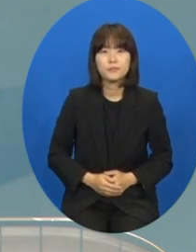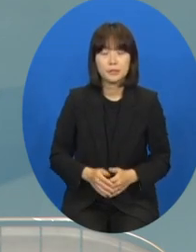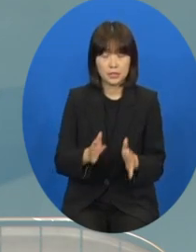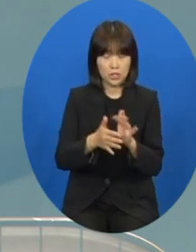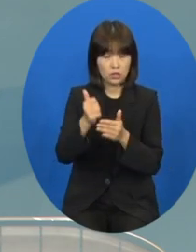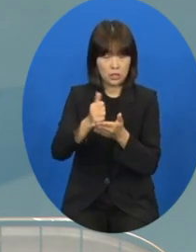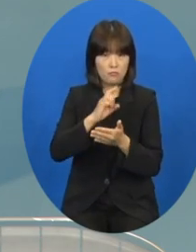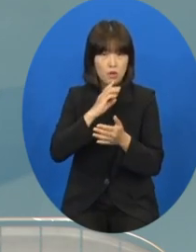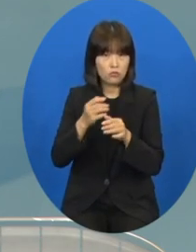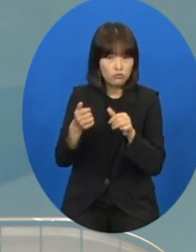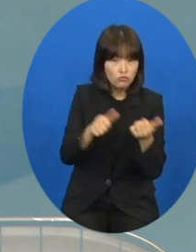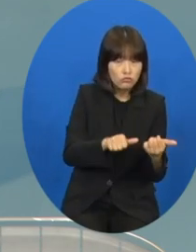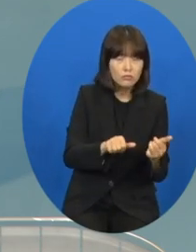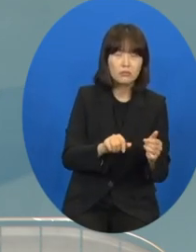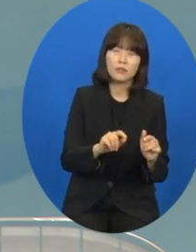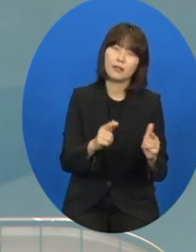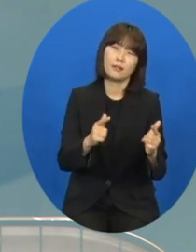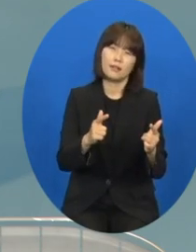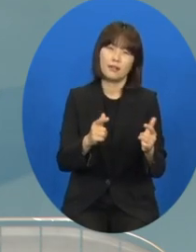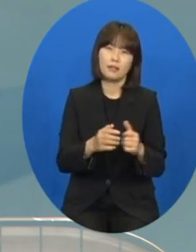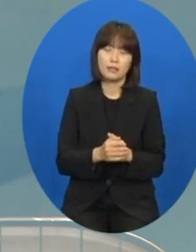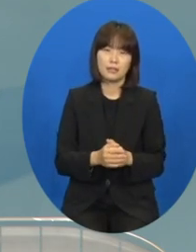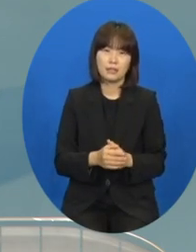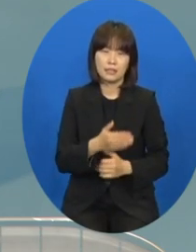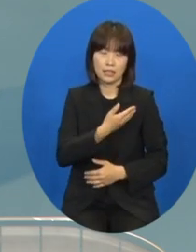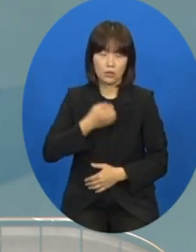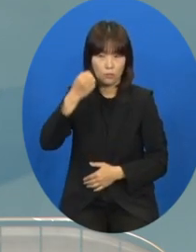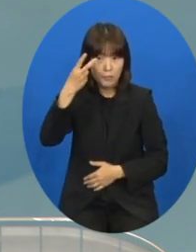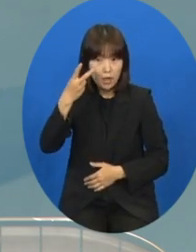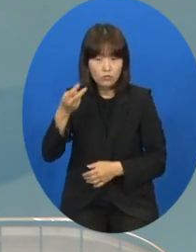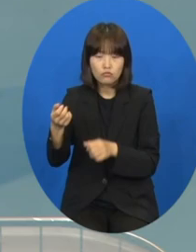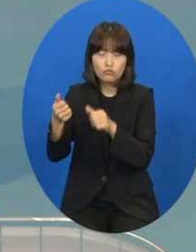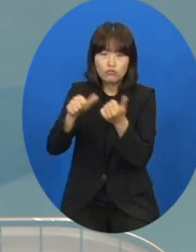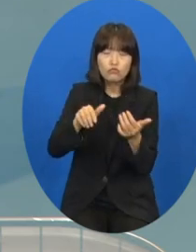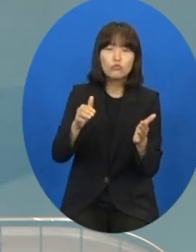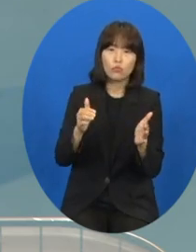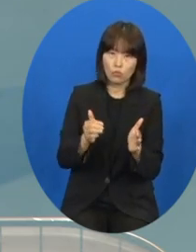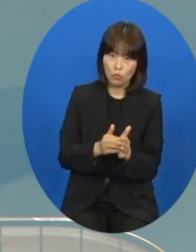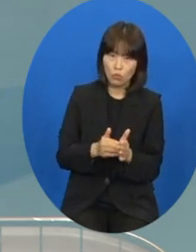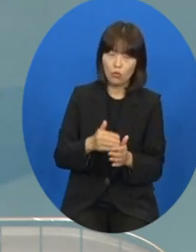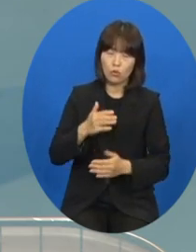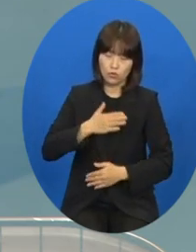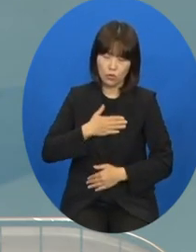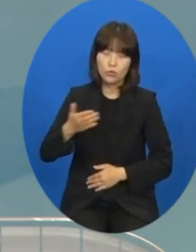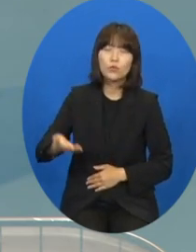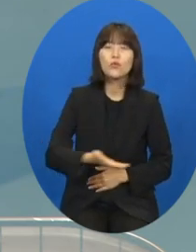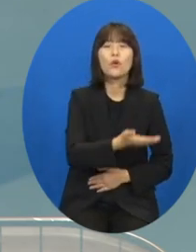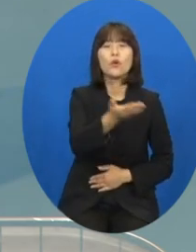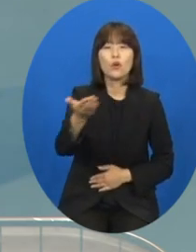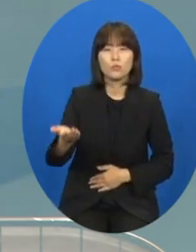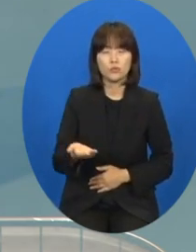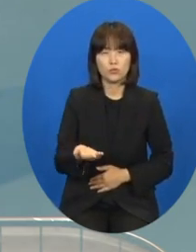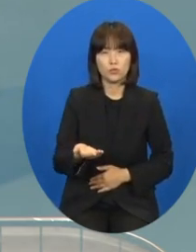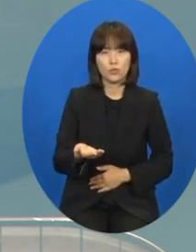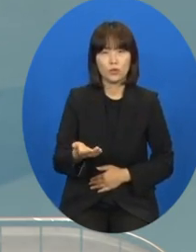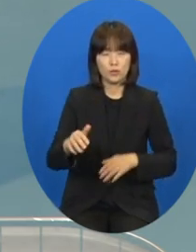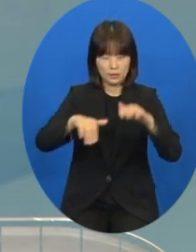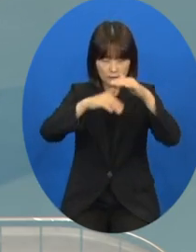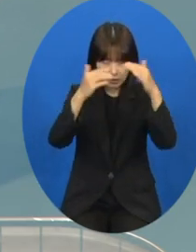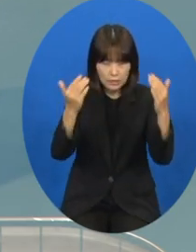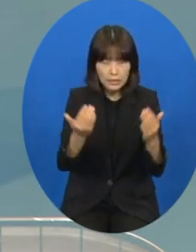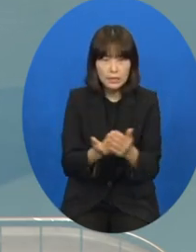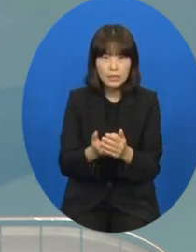예수님만 죽은 게 아니라는 것 사도 바울도 죽었고 저도 여러분도 다